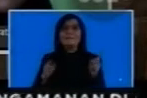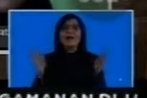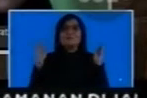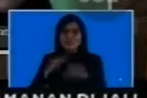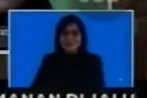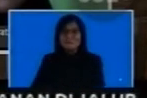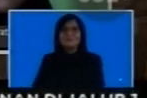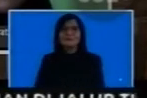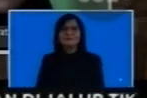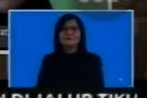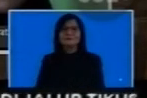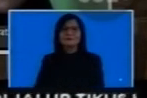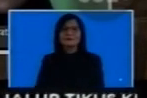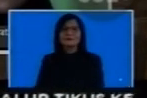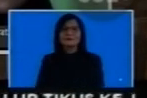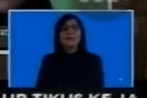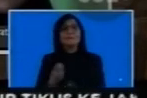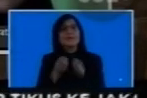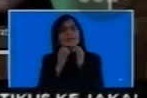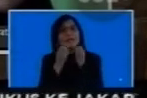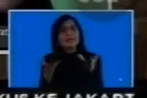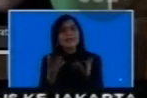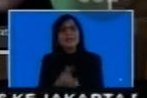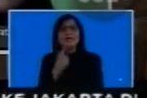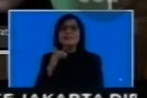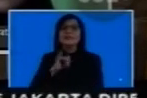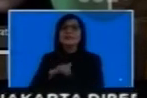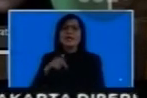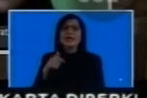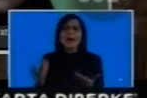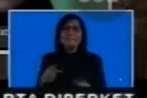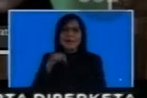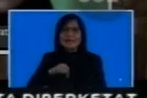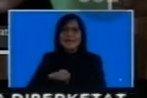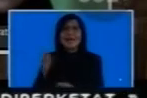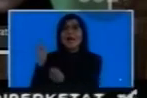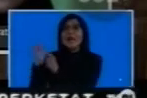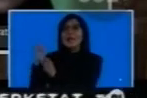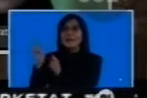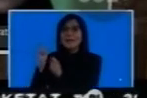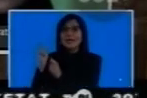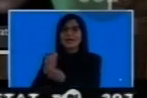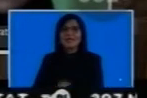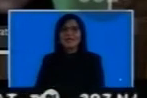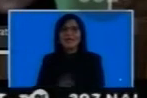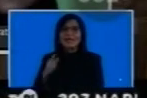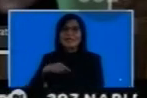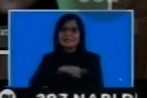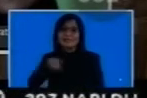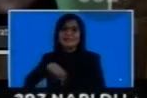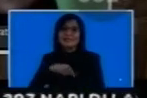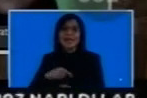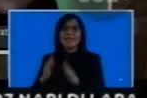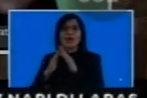beribadah. Itu ya. Bisa jelasin sedikit seperti apa sekarang kondisi Lebaran di sekitar rumahnya